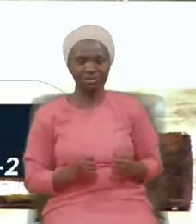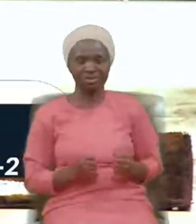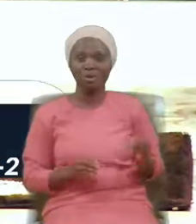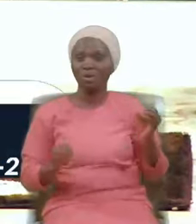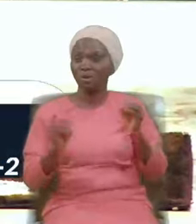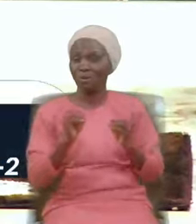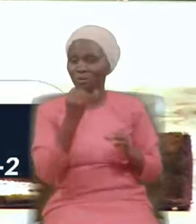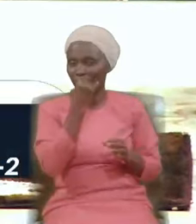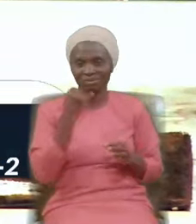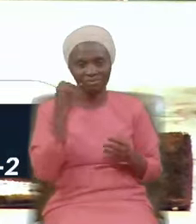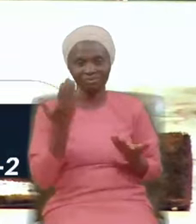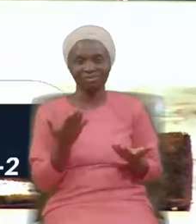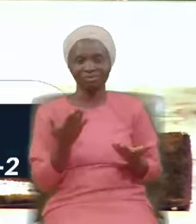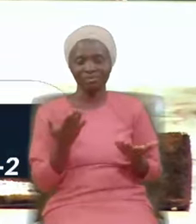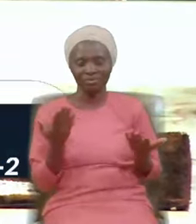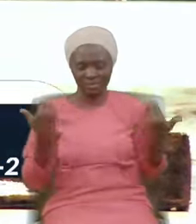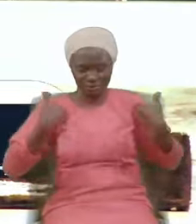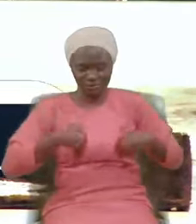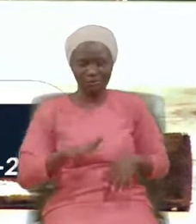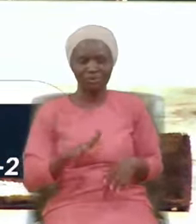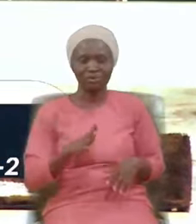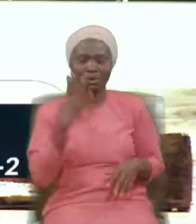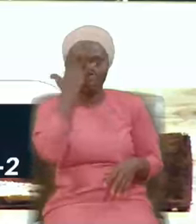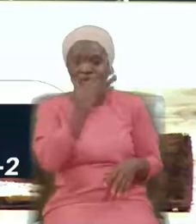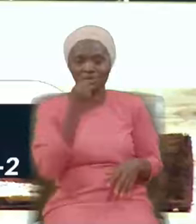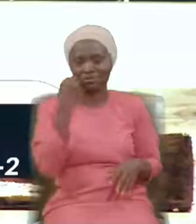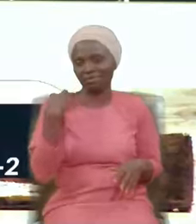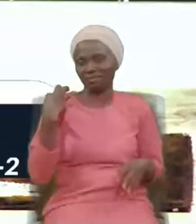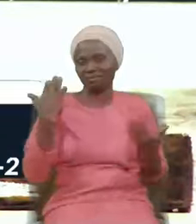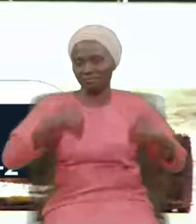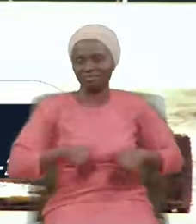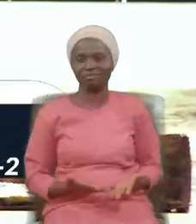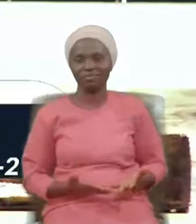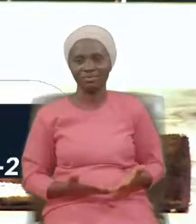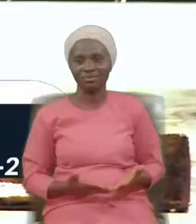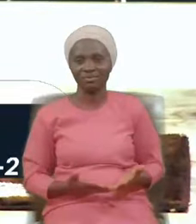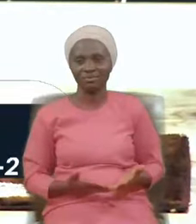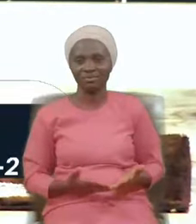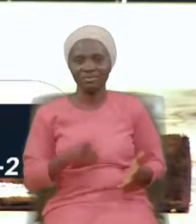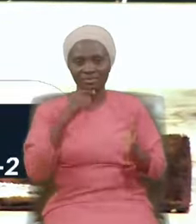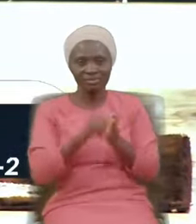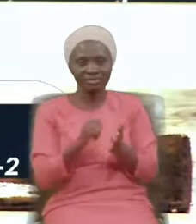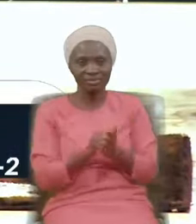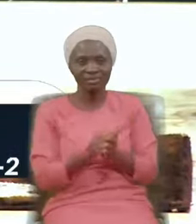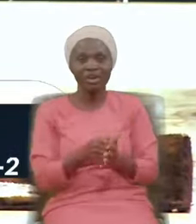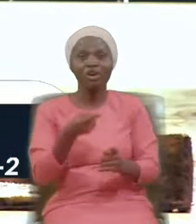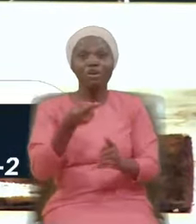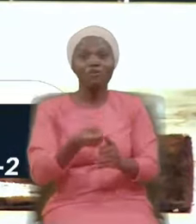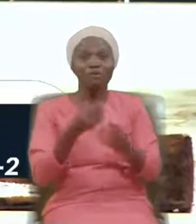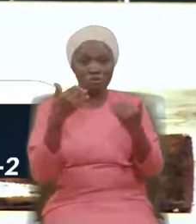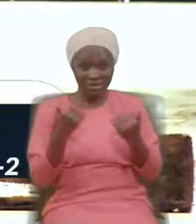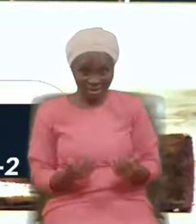Jérusalem, ville sainte. Car à partir de ce soir, écrivez la date